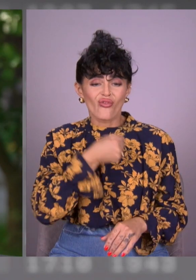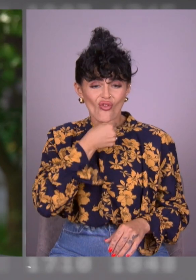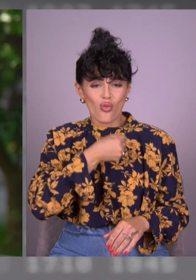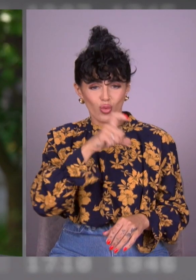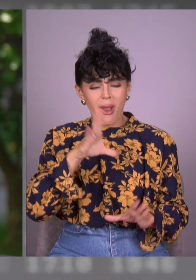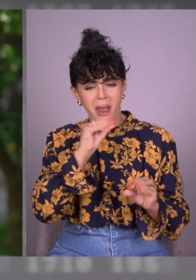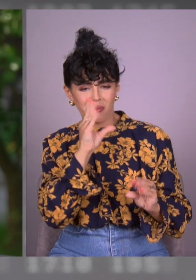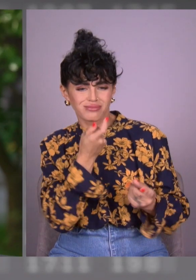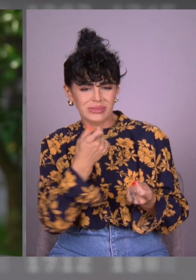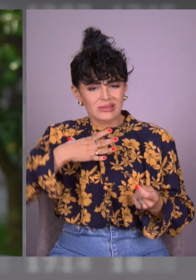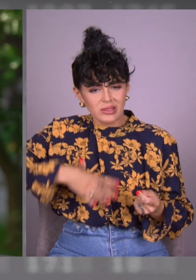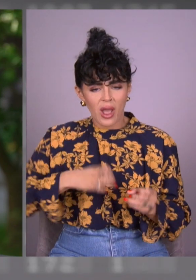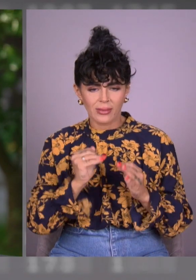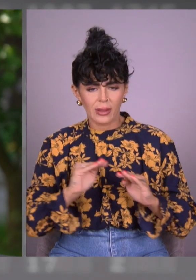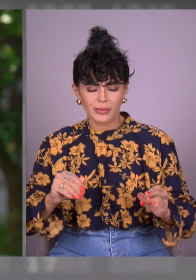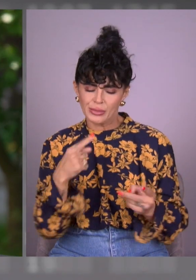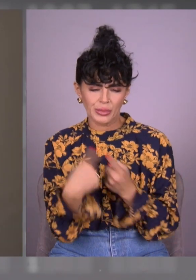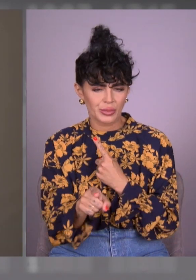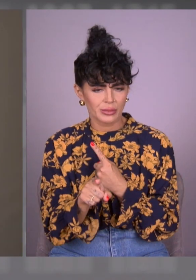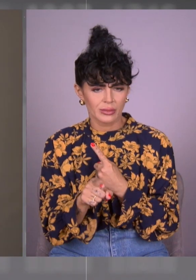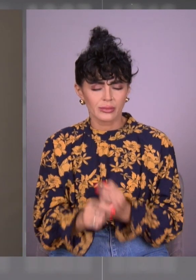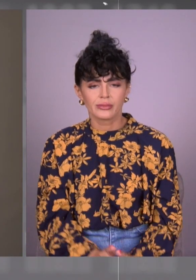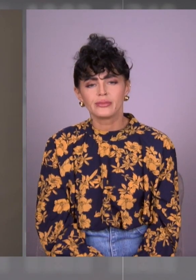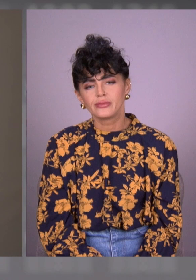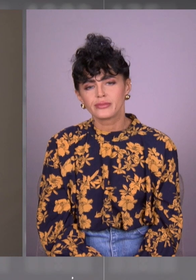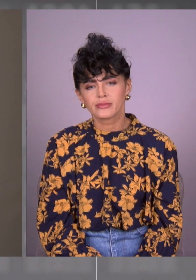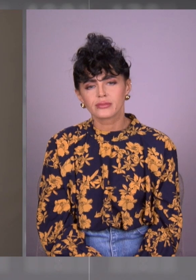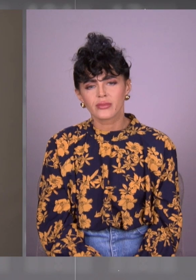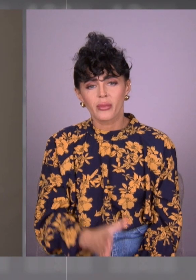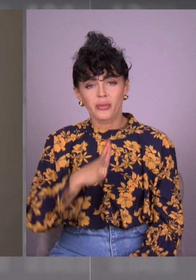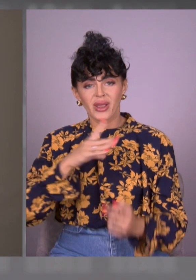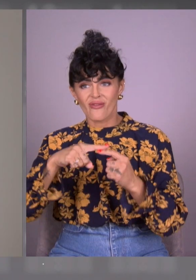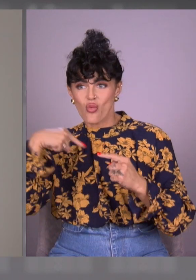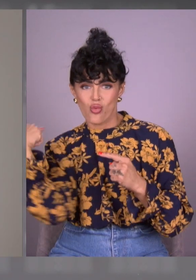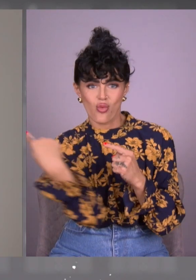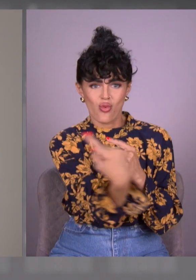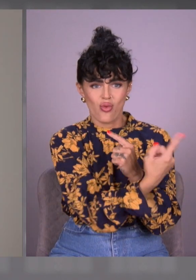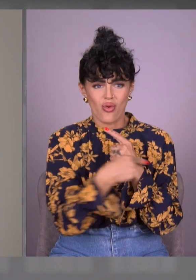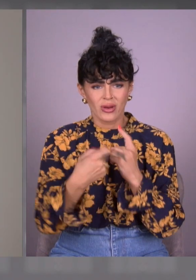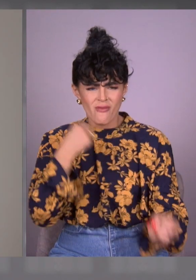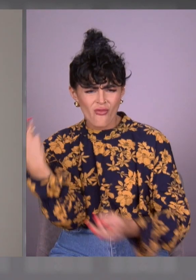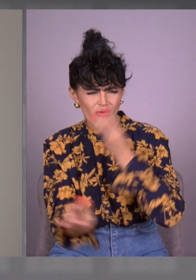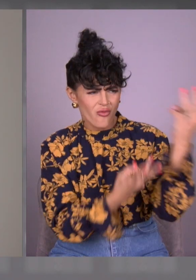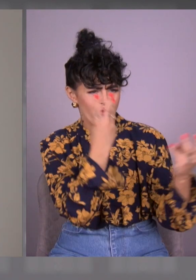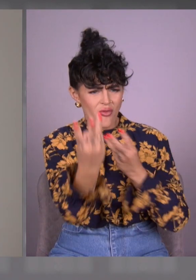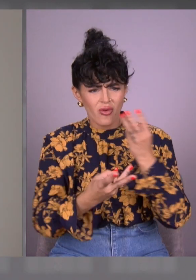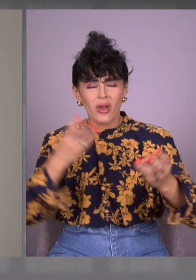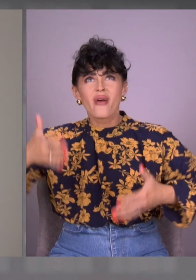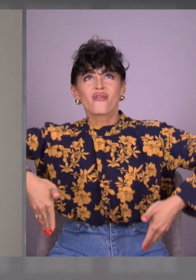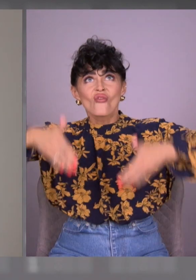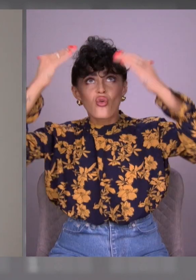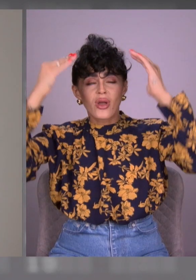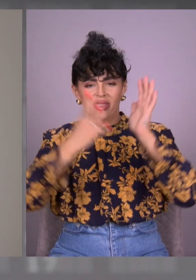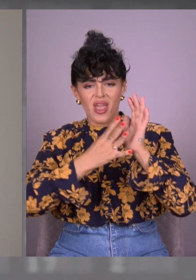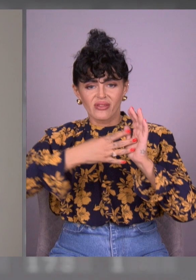такі умови, діти навряд чи. Коли навколо палають будинки, над тобою, над 9-м